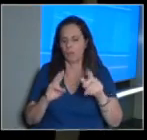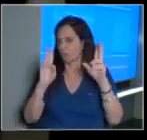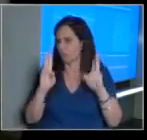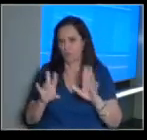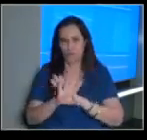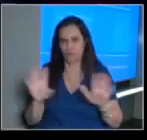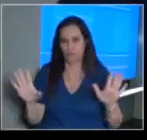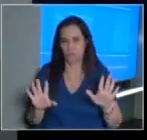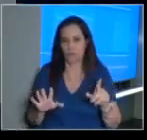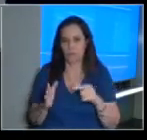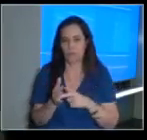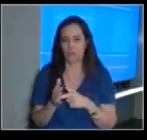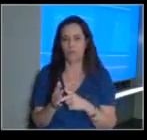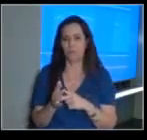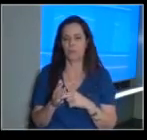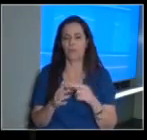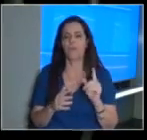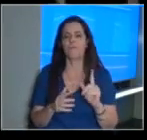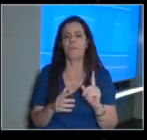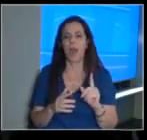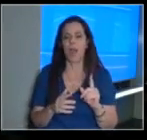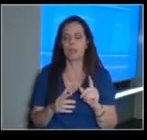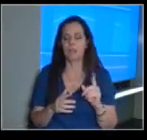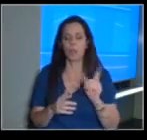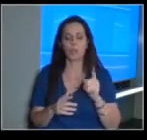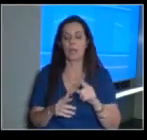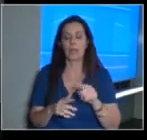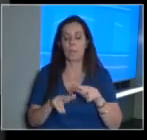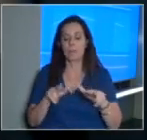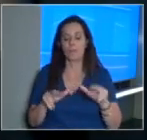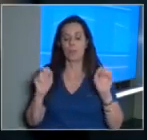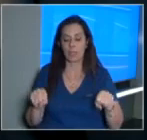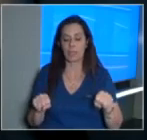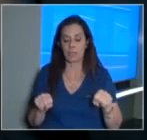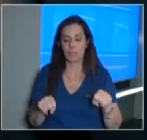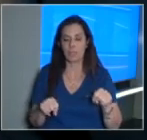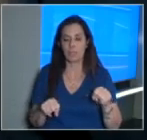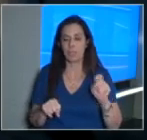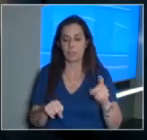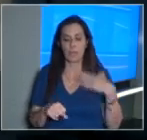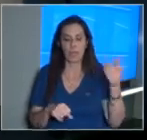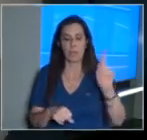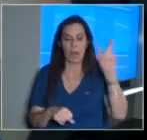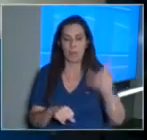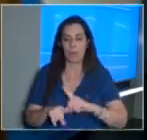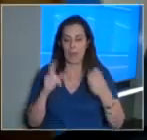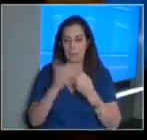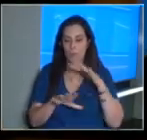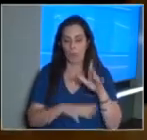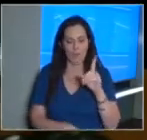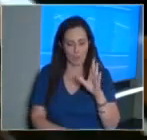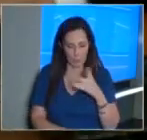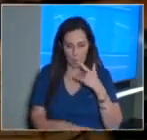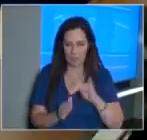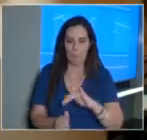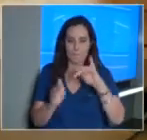ומתייתרת, לפחות לדעתם, לפי הפרשנות המשפטית שלהם, המצב בו הנשיא צריך להעניק או להטיל על מישהו אחר את הרכבת הממשלה. אבל אם אנחנו